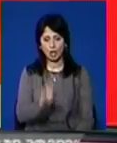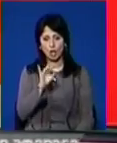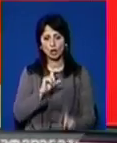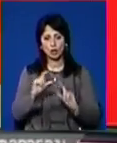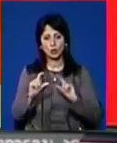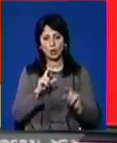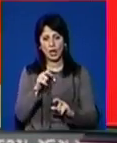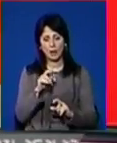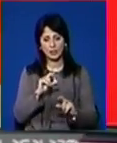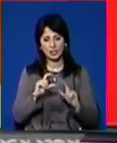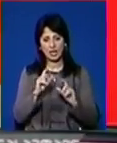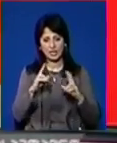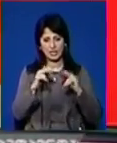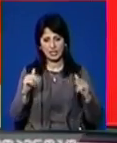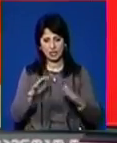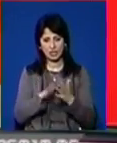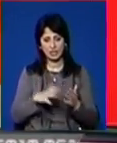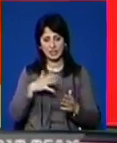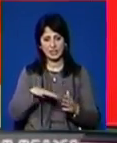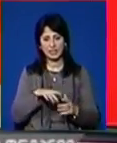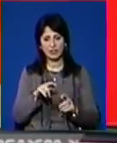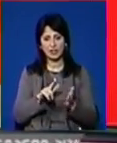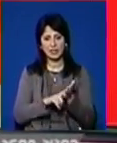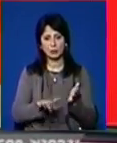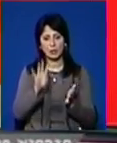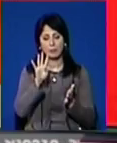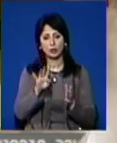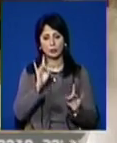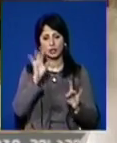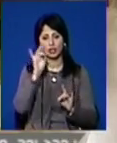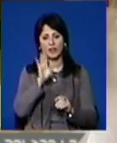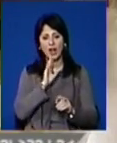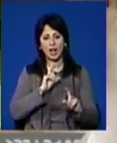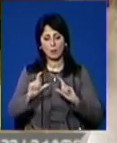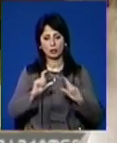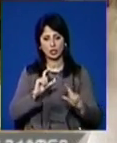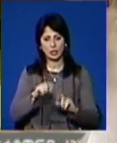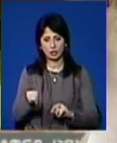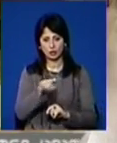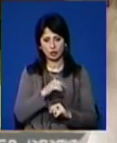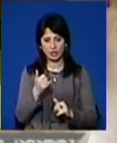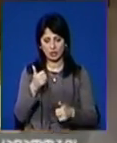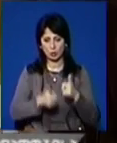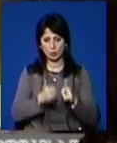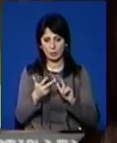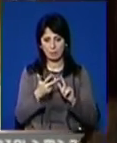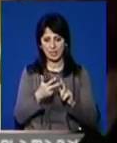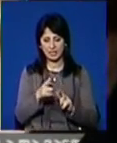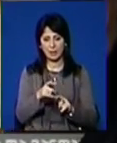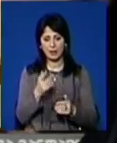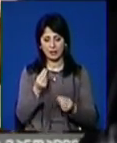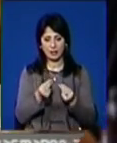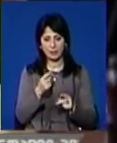ნონა გაფრინდაშვილის სახელობის ჭადრაკის ასახლეში გრძელდება საქართველოს რიგით 74 ჩემპიონატი ქალ მოჭადრაკეთა შორის. დღეს ტურნირზე მესამე ტურის